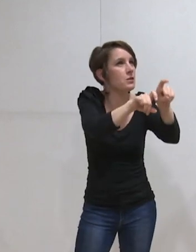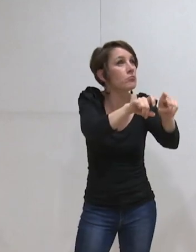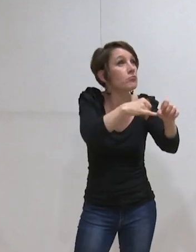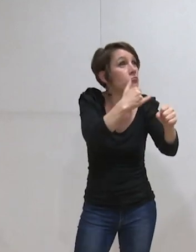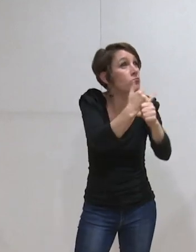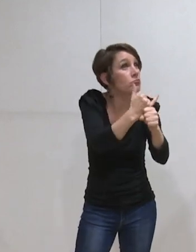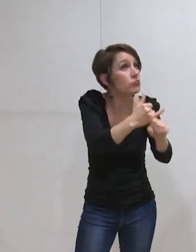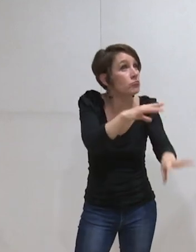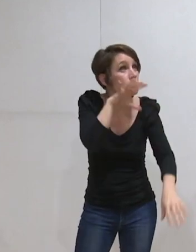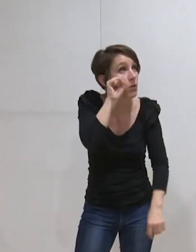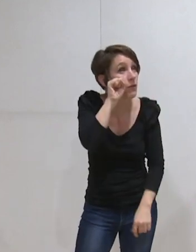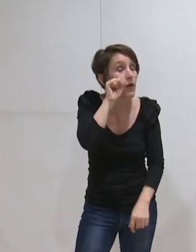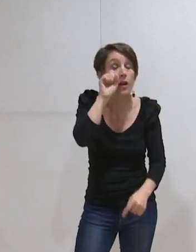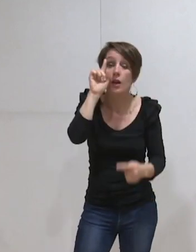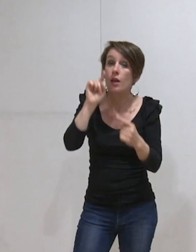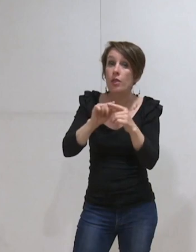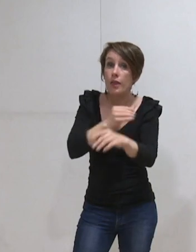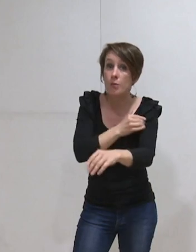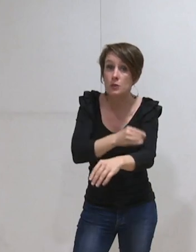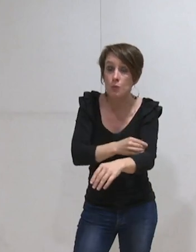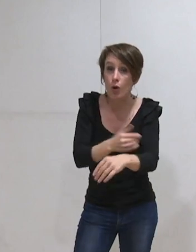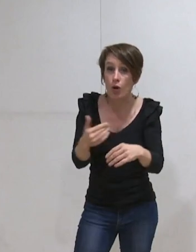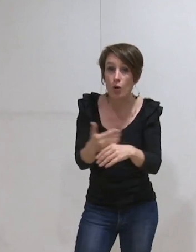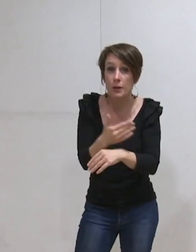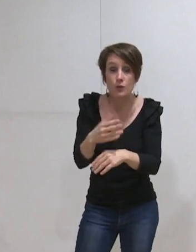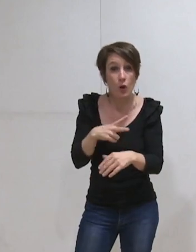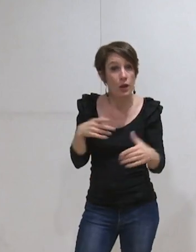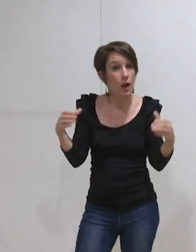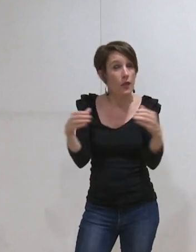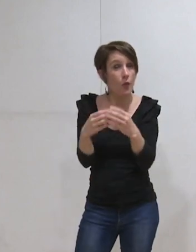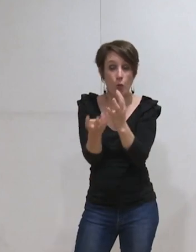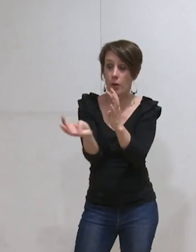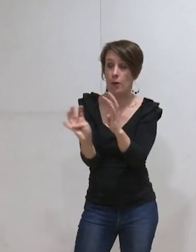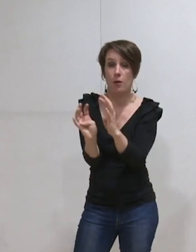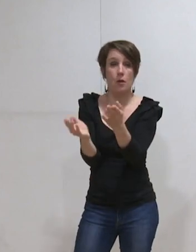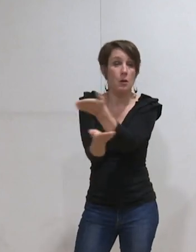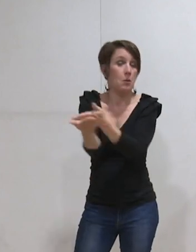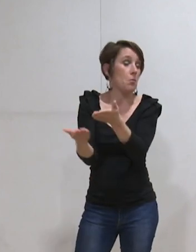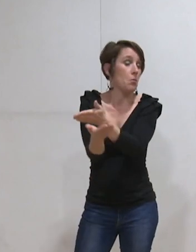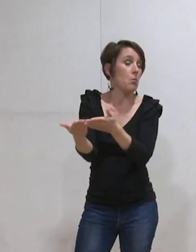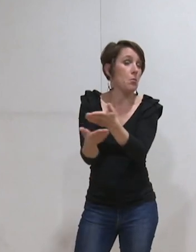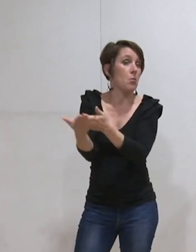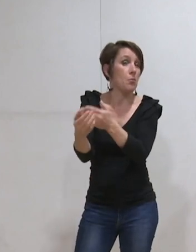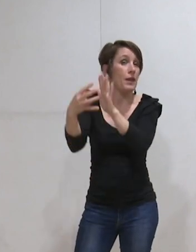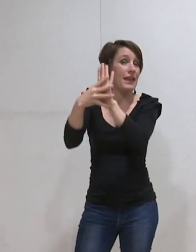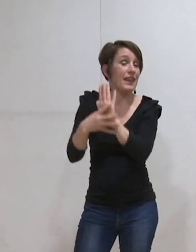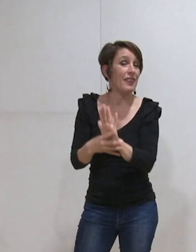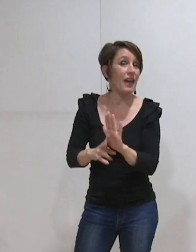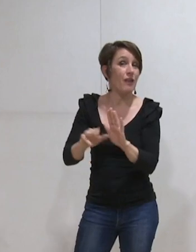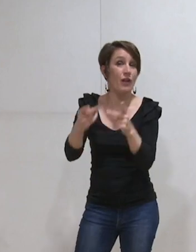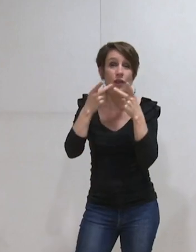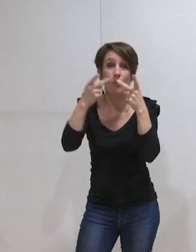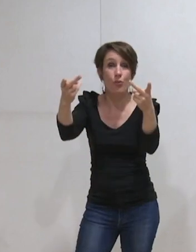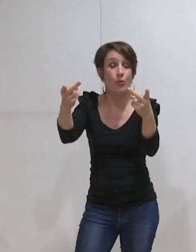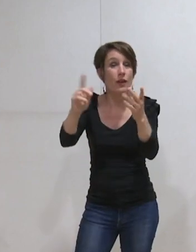des groupes se réunissent que les critères seront dévoilés en 2016 voilà une